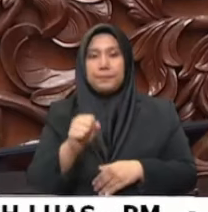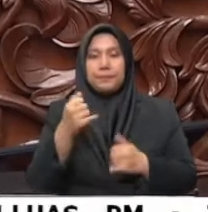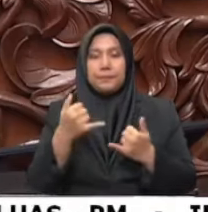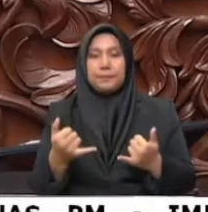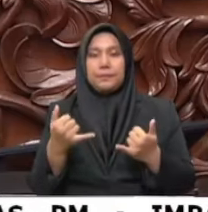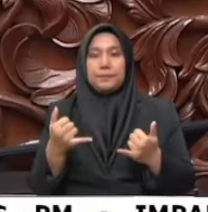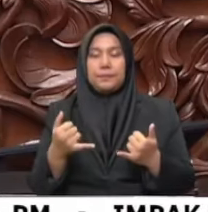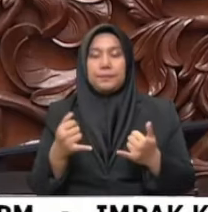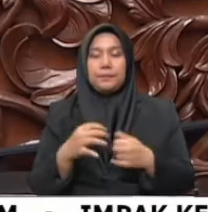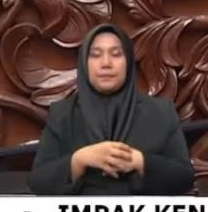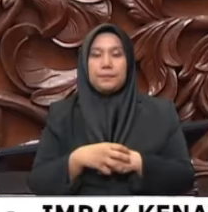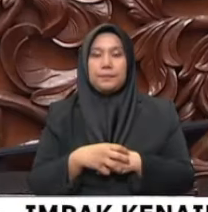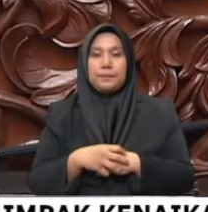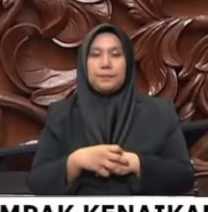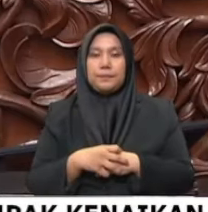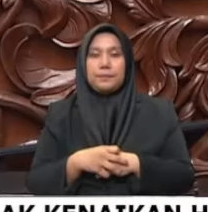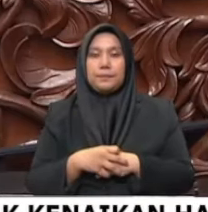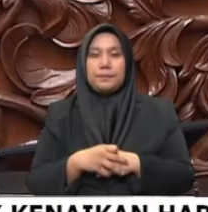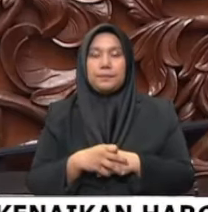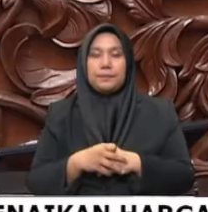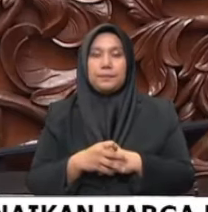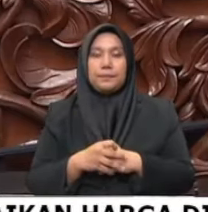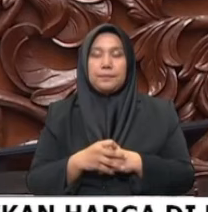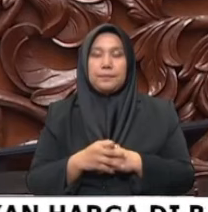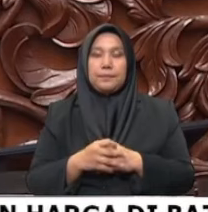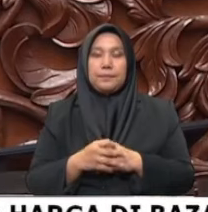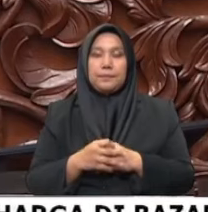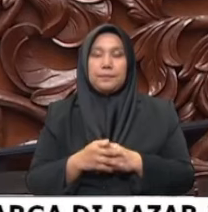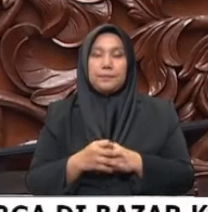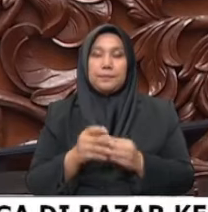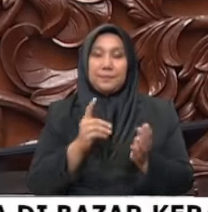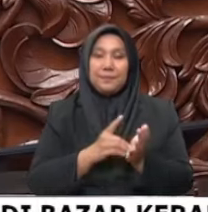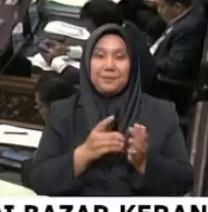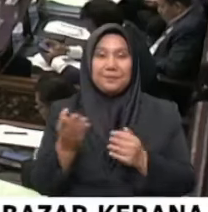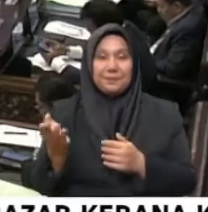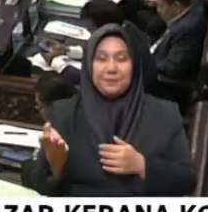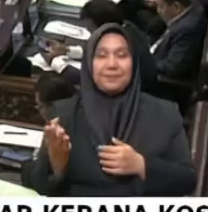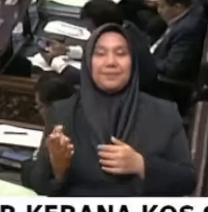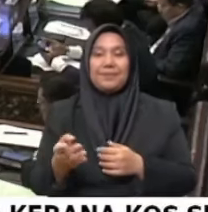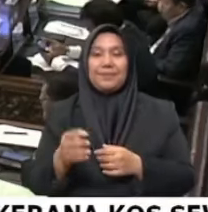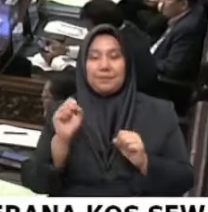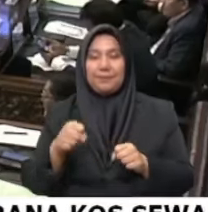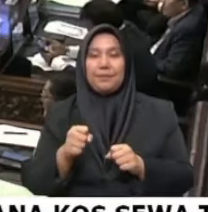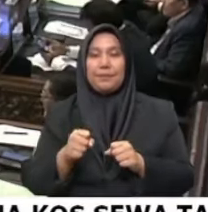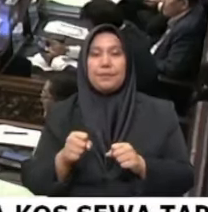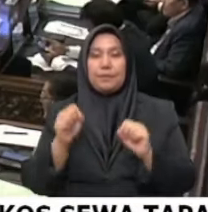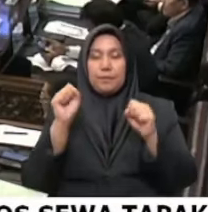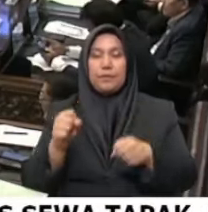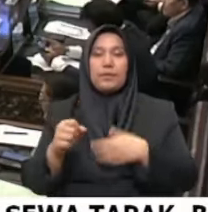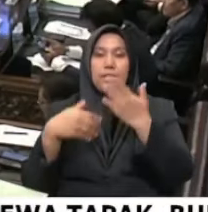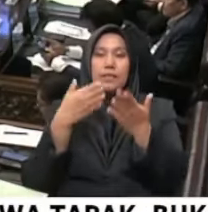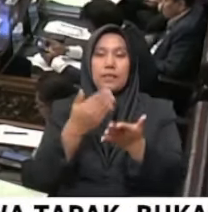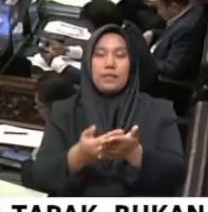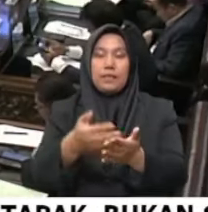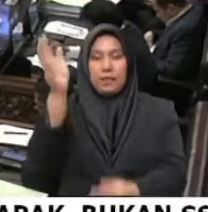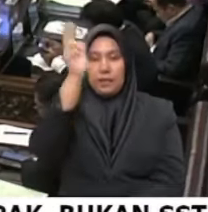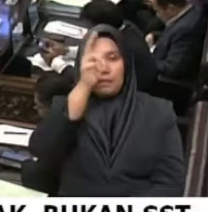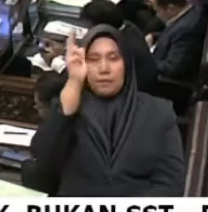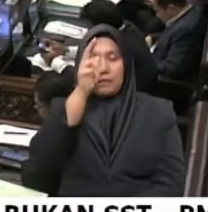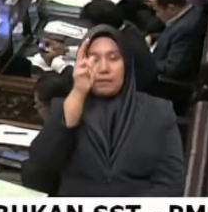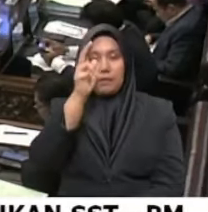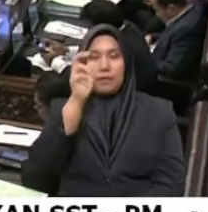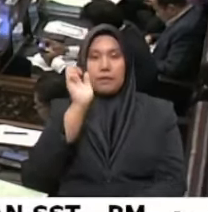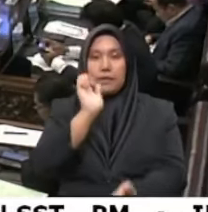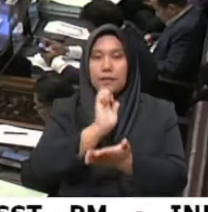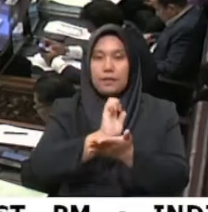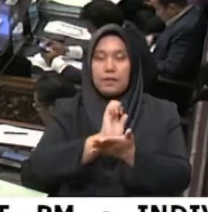Linggis, doktor, saya benarkanlah. Terima kasih, Yang di-Pertua. Okey, bolehkah saya mencadangkan agar kerajaan mempertimbangkan